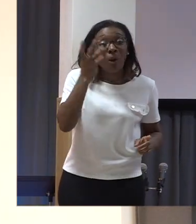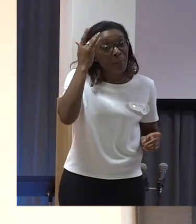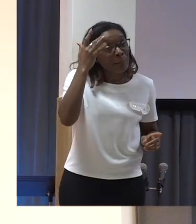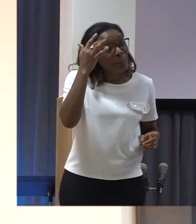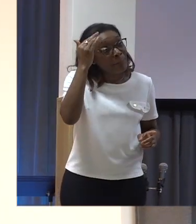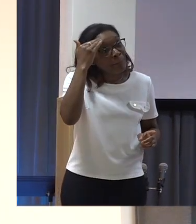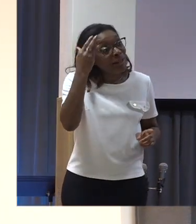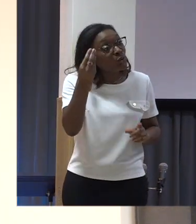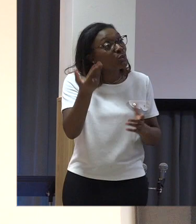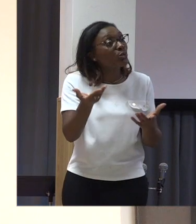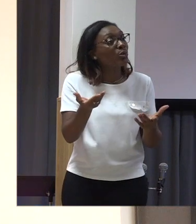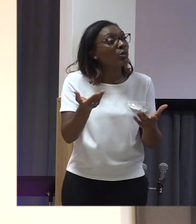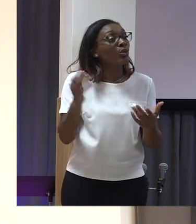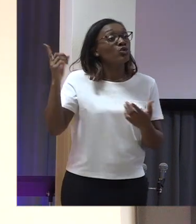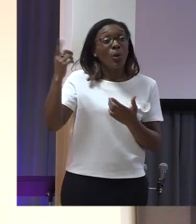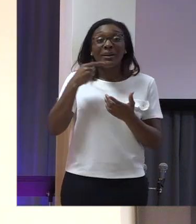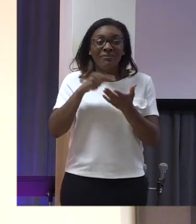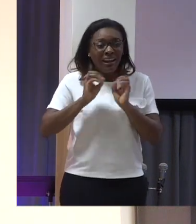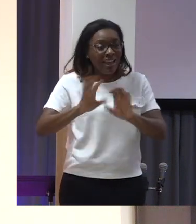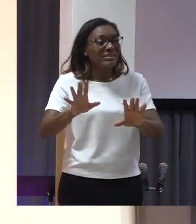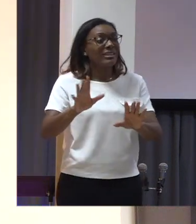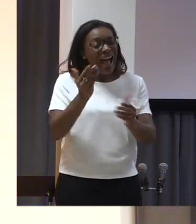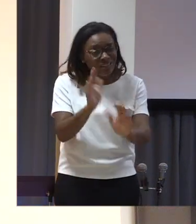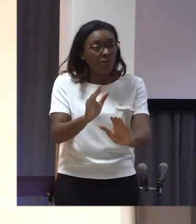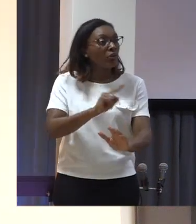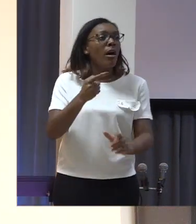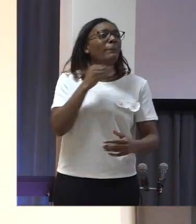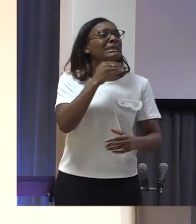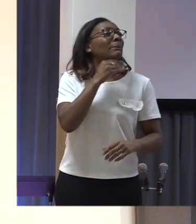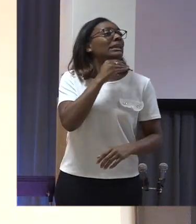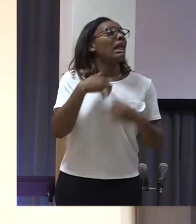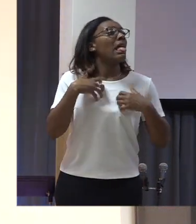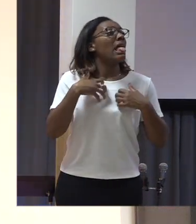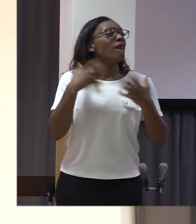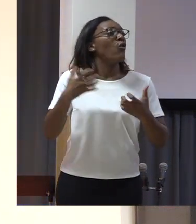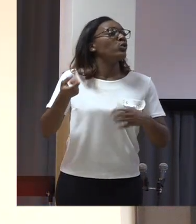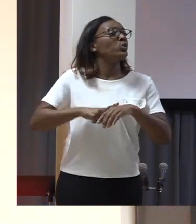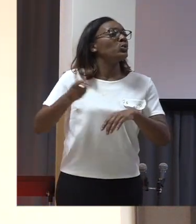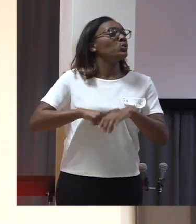Les Israélites étaient en possession des promesses de Dieu, mais ils n'ont pas su attendre.